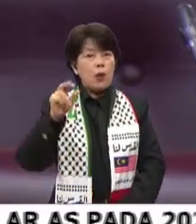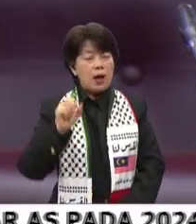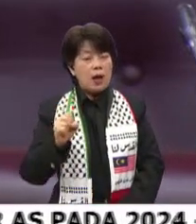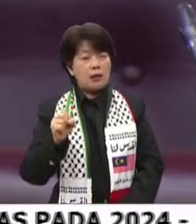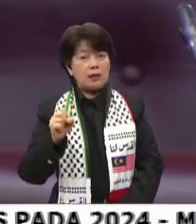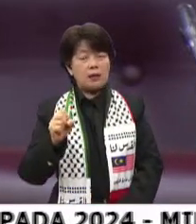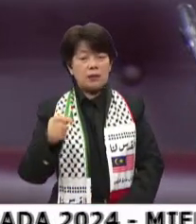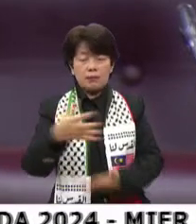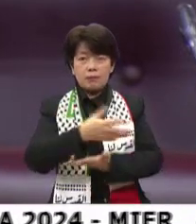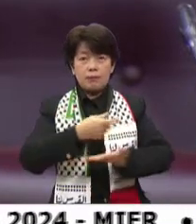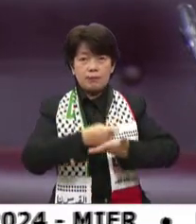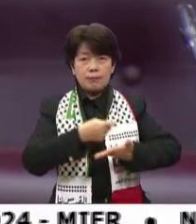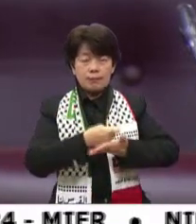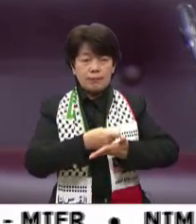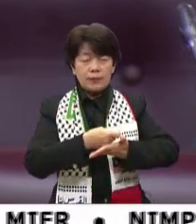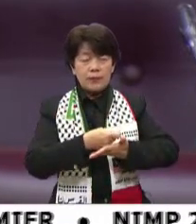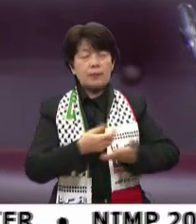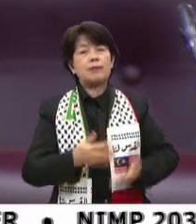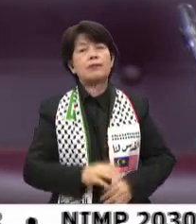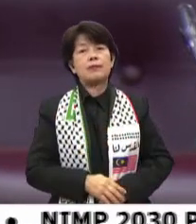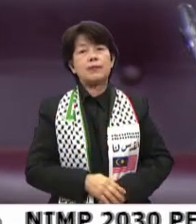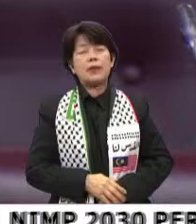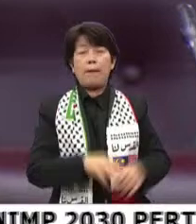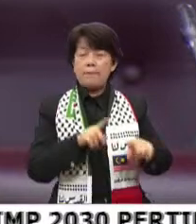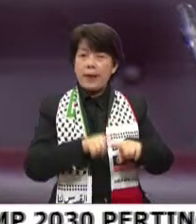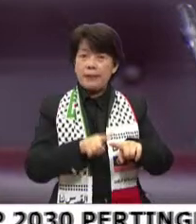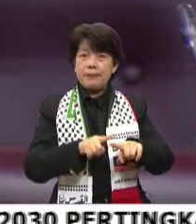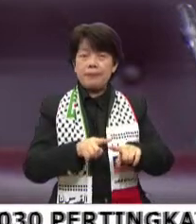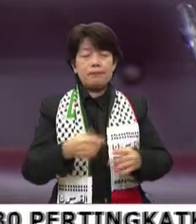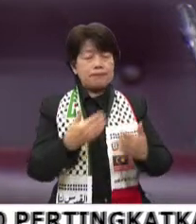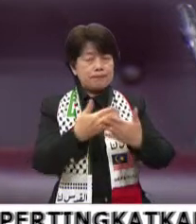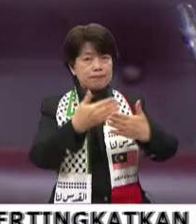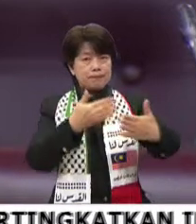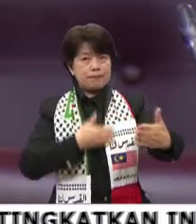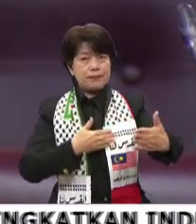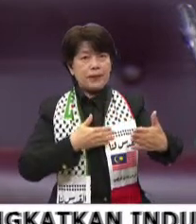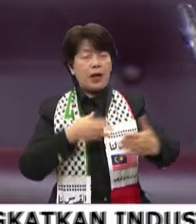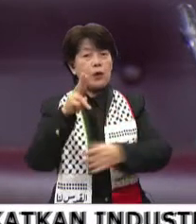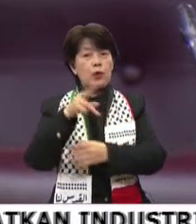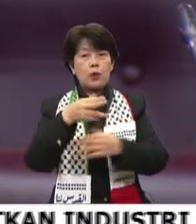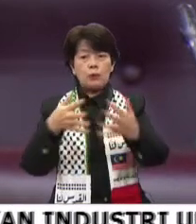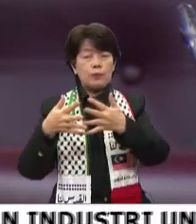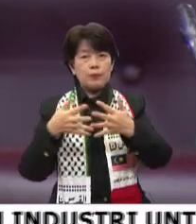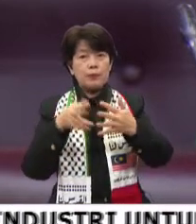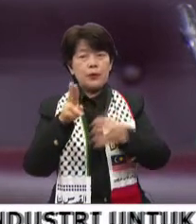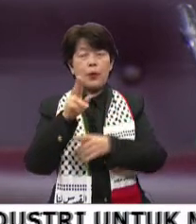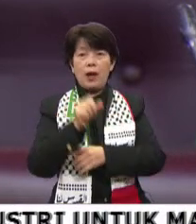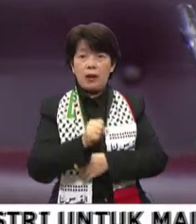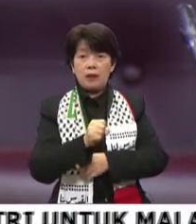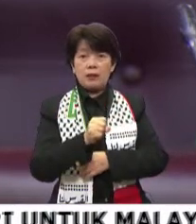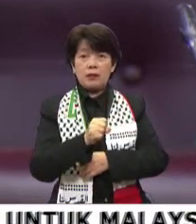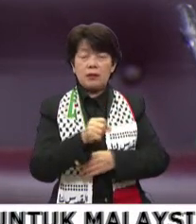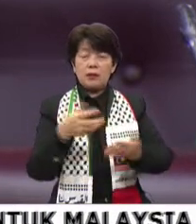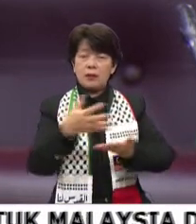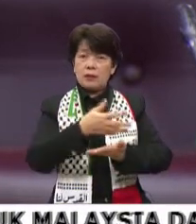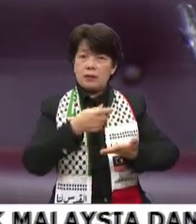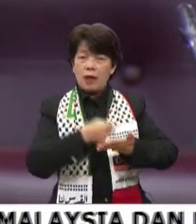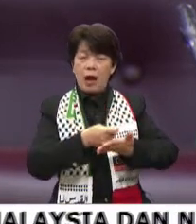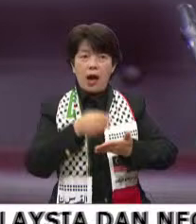treasuries dari segi pulangan sebelum-sebelum ini us treasuries pulangan dia kurang daripada